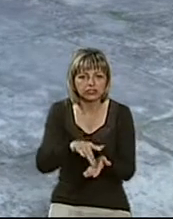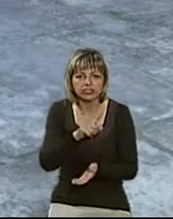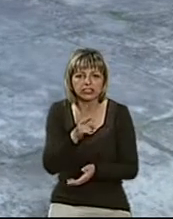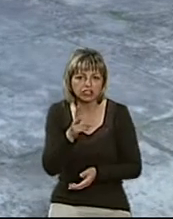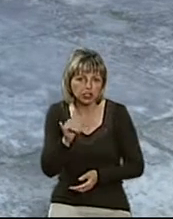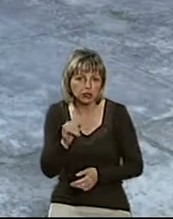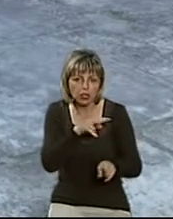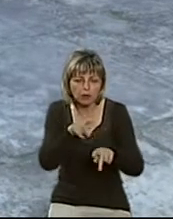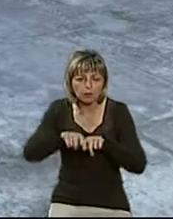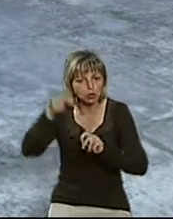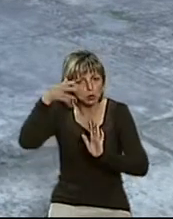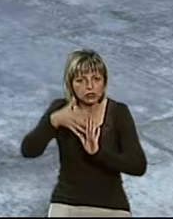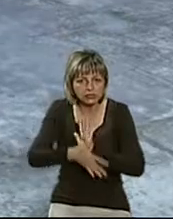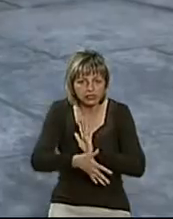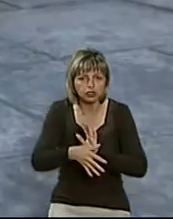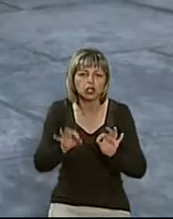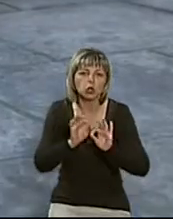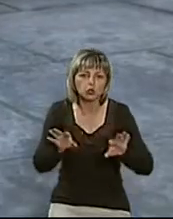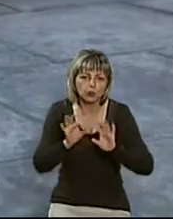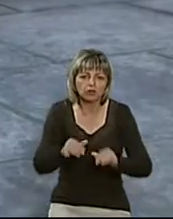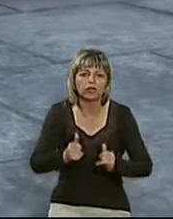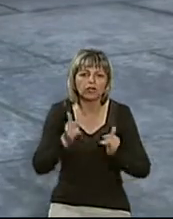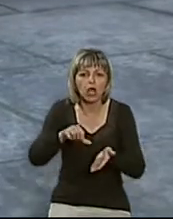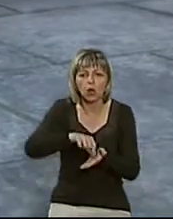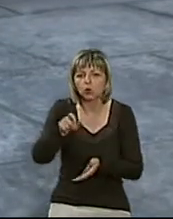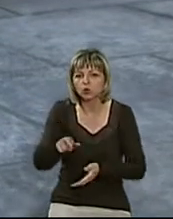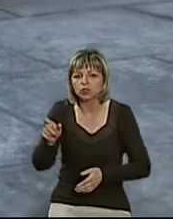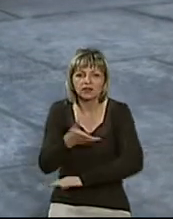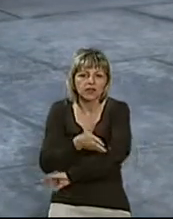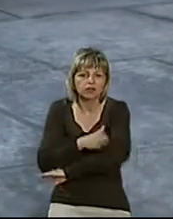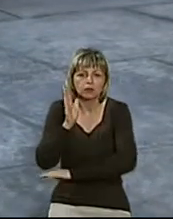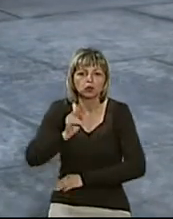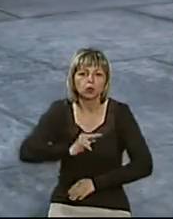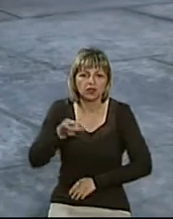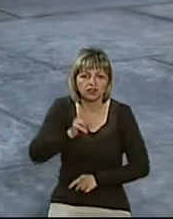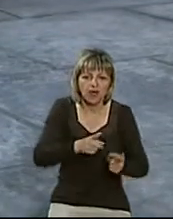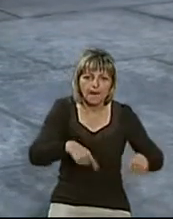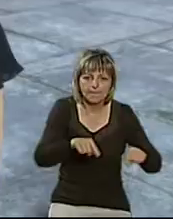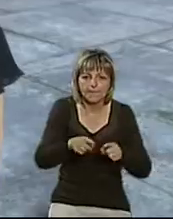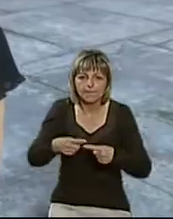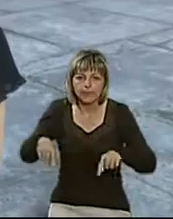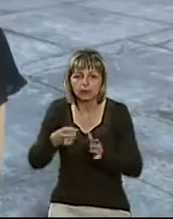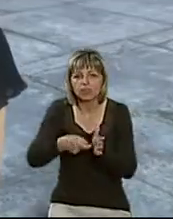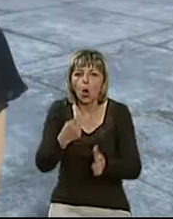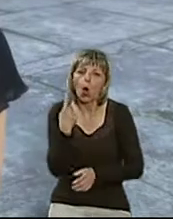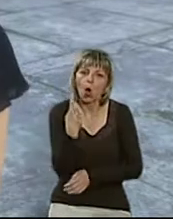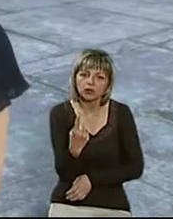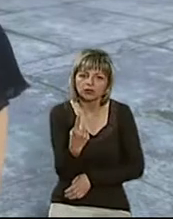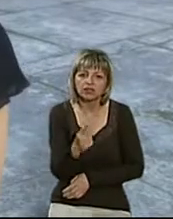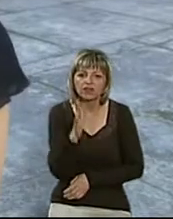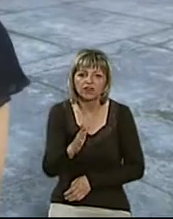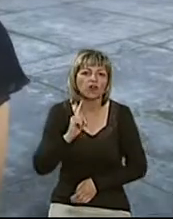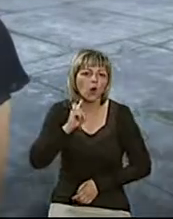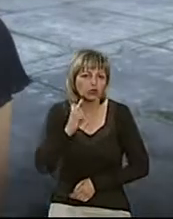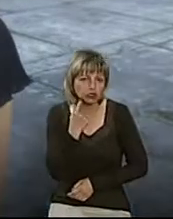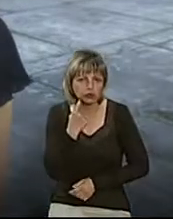та моніторингових досліджень Алла Корнейко розповіла, для учасників на Волині працюватимуть 2 пункти тестування. Один в